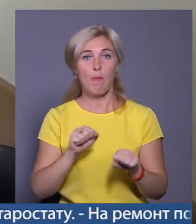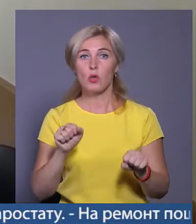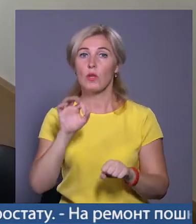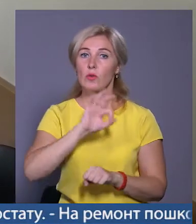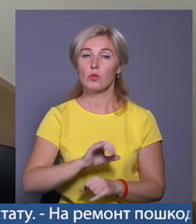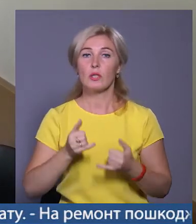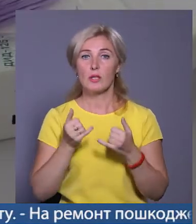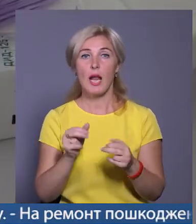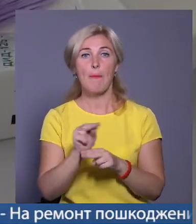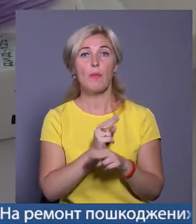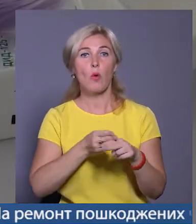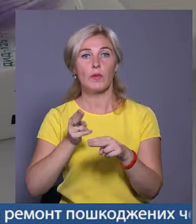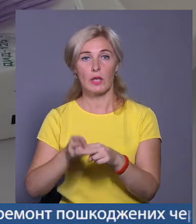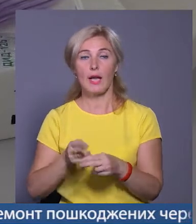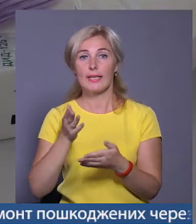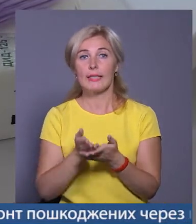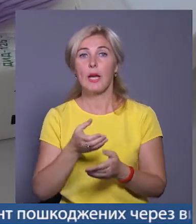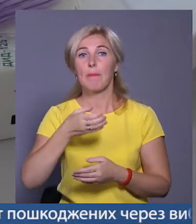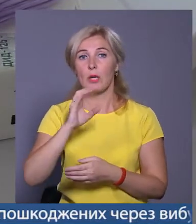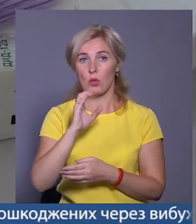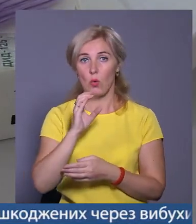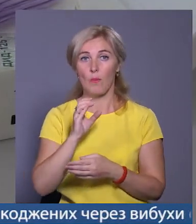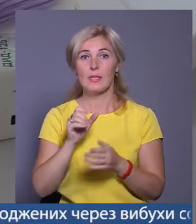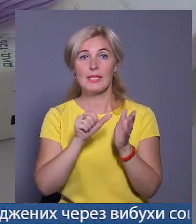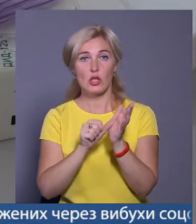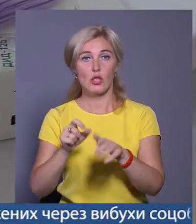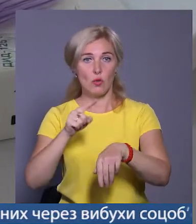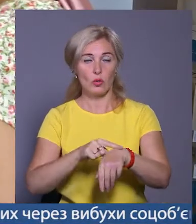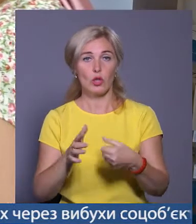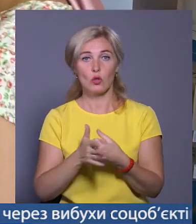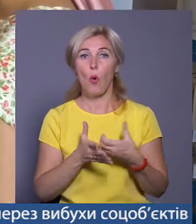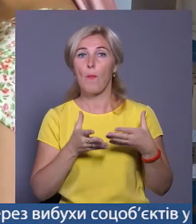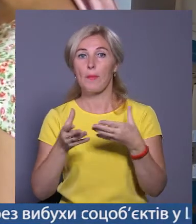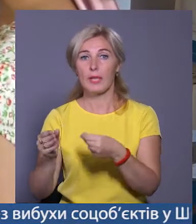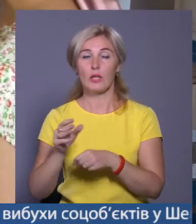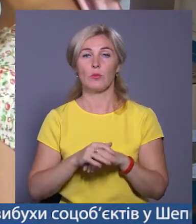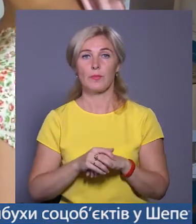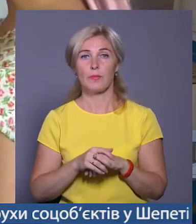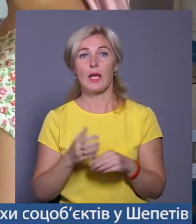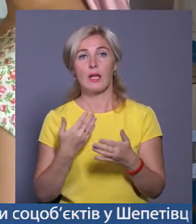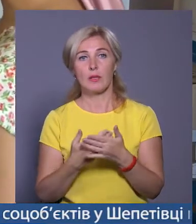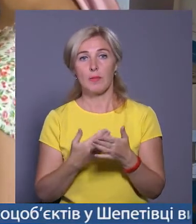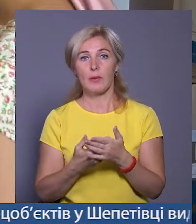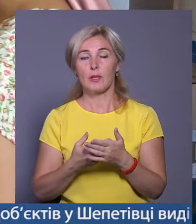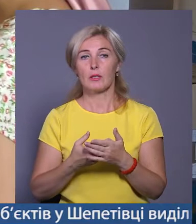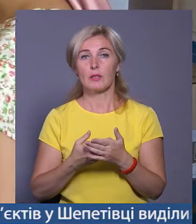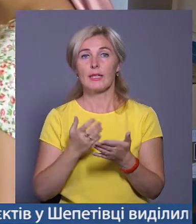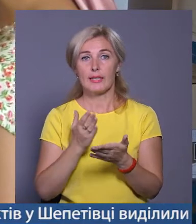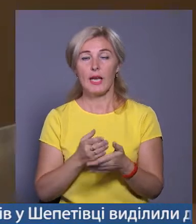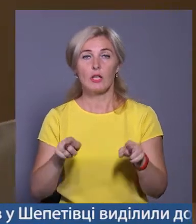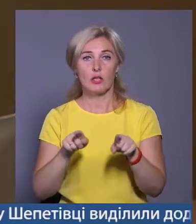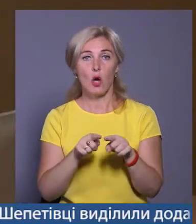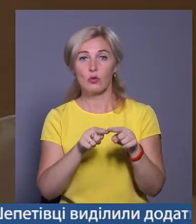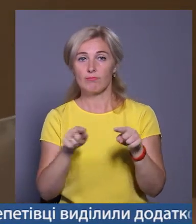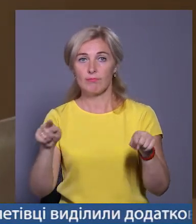для профілактики. Оптимальним є прийом калію йодиду за 6 годин до впливу радіоактивного йоду. Допустимим для прийому препарату є також